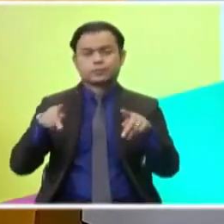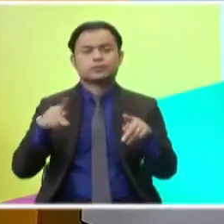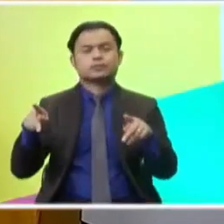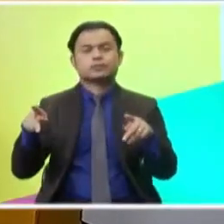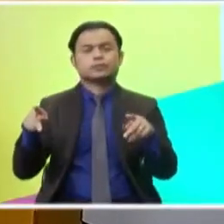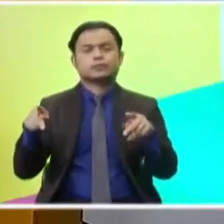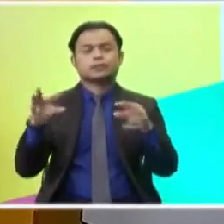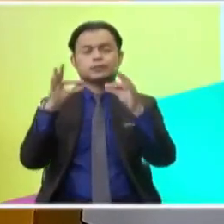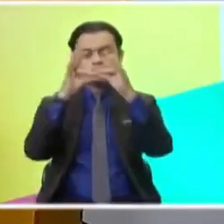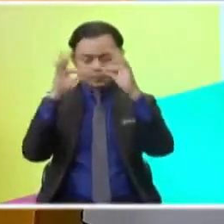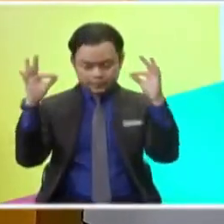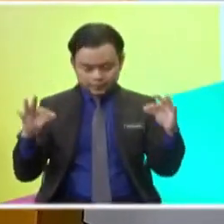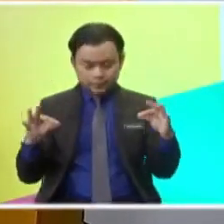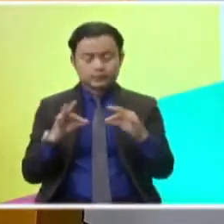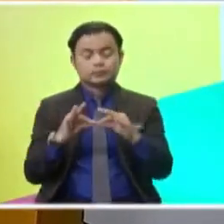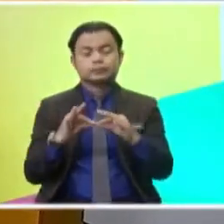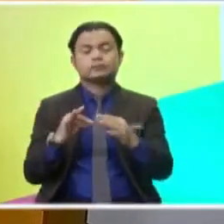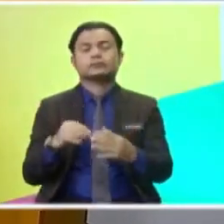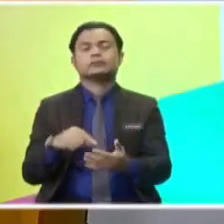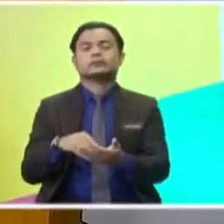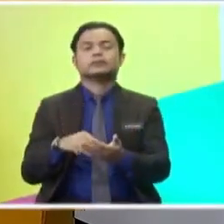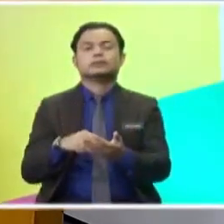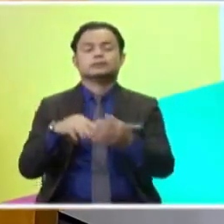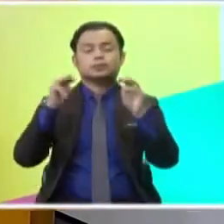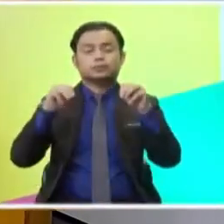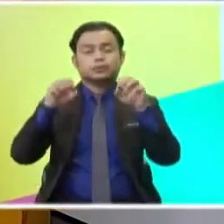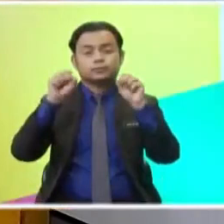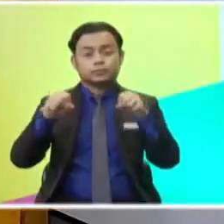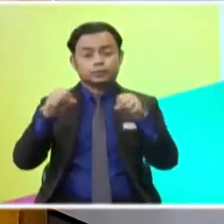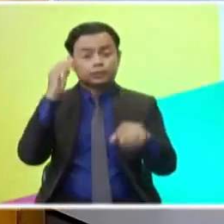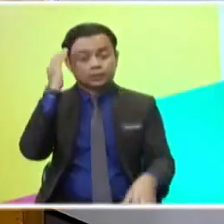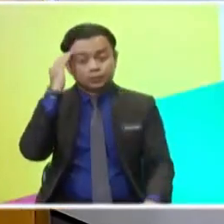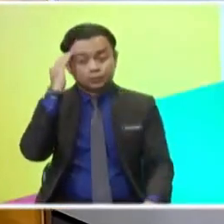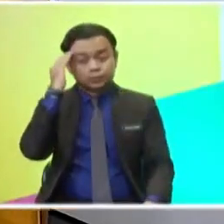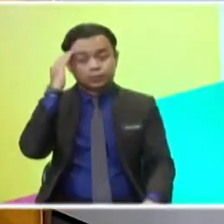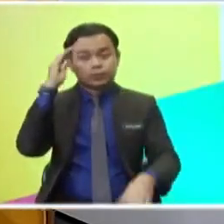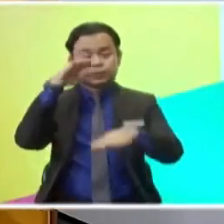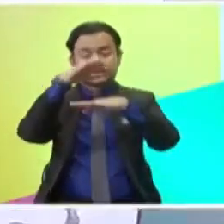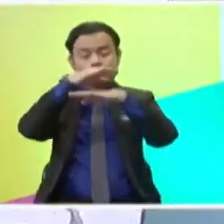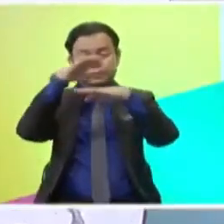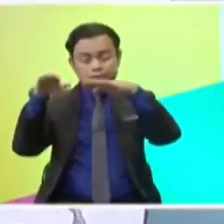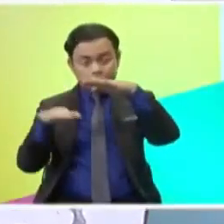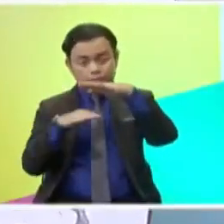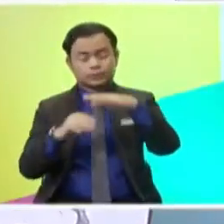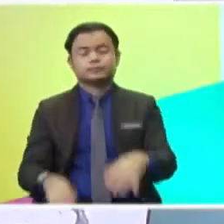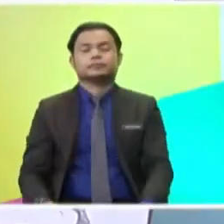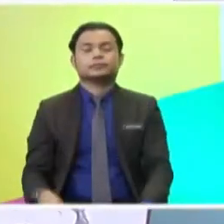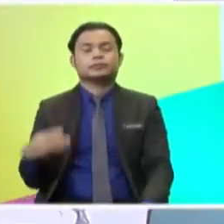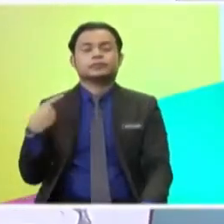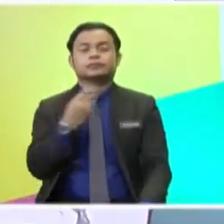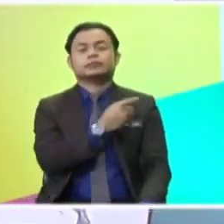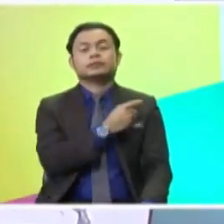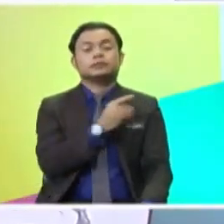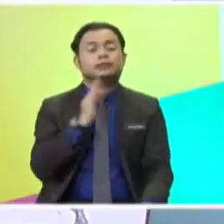murid boleh tahu mana atas bawah. Okey, di tanda arah ni kita akan merasa utara. Ya, betul. Kita buat anak panah ke